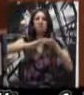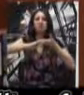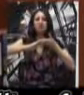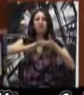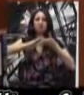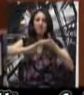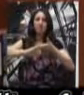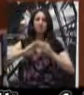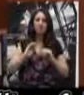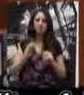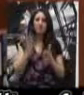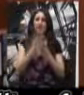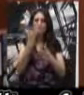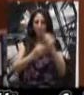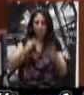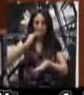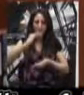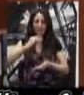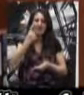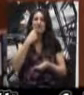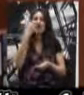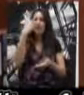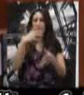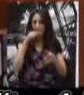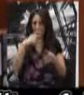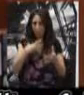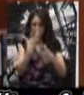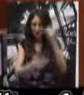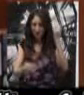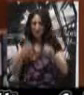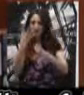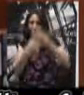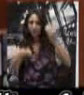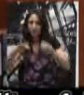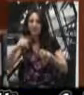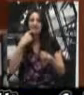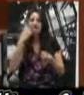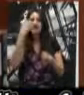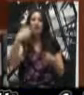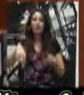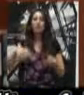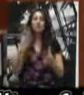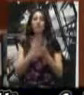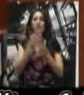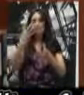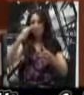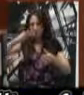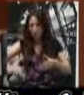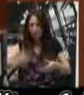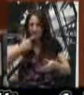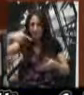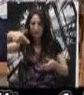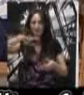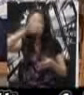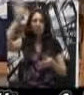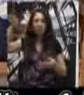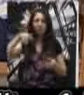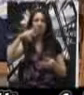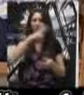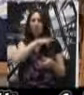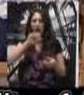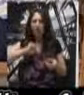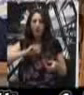عيل، عيل عنده 1.5 سنة، وعيلة عندها 4 سنين، وعيلة عندها 6 سنين طلعوها. لسه